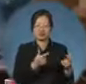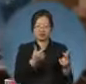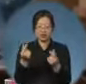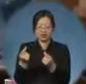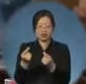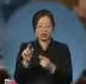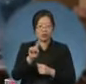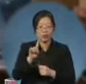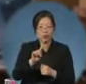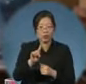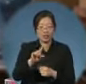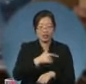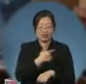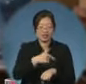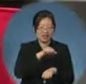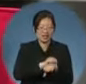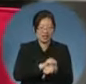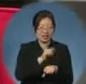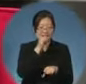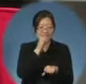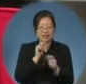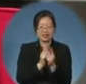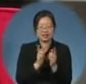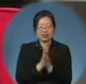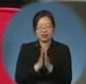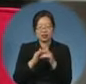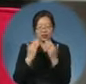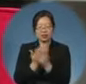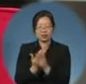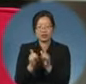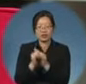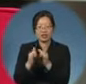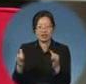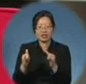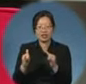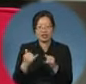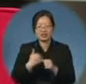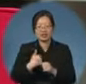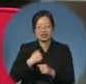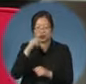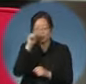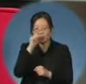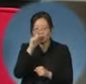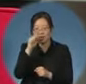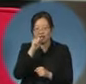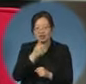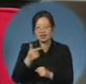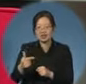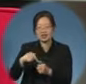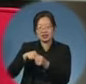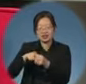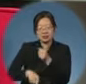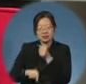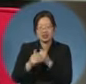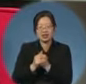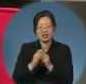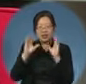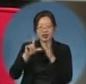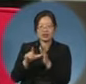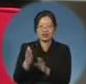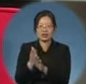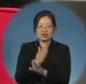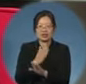거죠 게 뭔가 굉장히 잘하는 거 이제 실제로 모든 사람들이 뭔가 자기가 좋아하는 것을 굉장히 깊이 있게 어릴